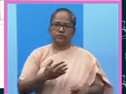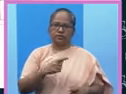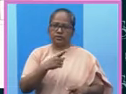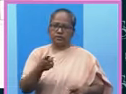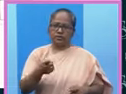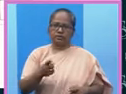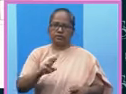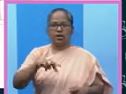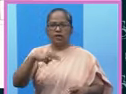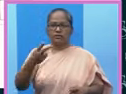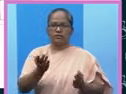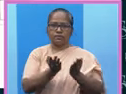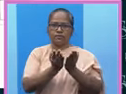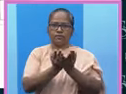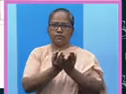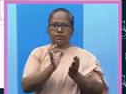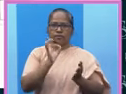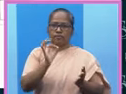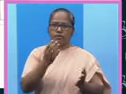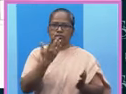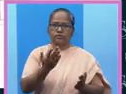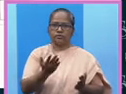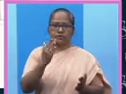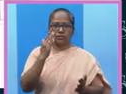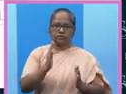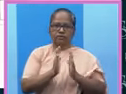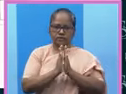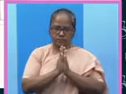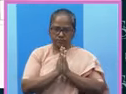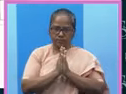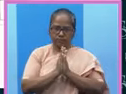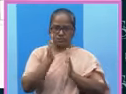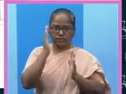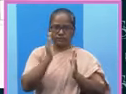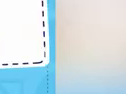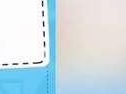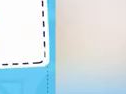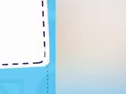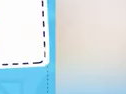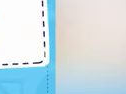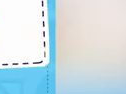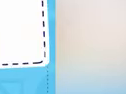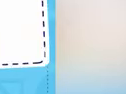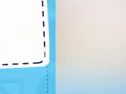இதை வச்சு அடுத்த வகுப்பில் கணக்குகளை செய்வோம். சரிங்களா மாணவர்களே? நன்றி, வணக்கம்.